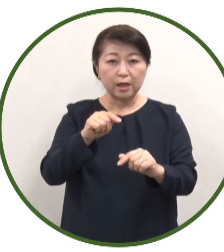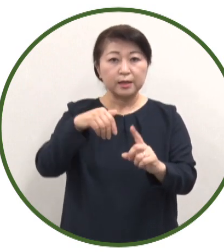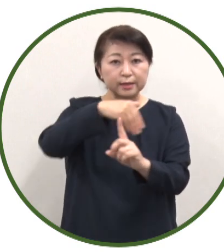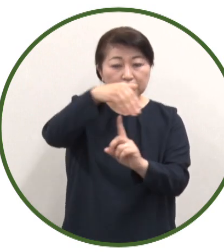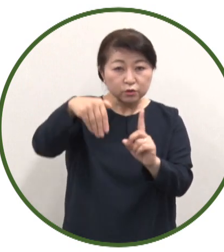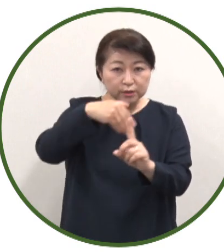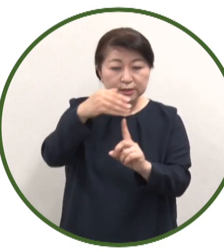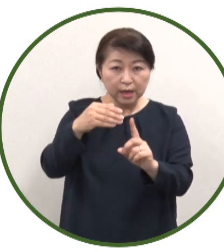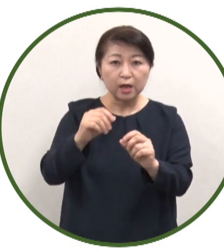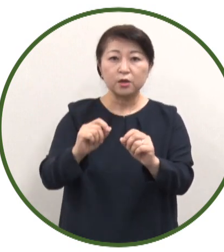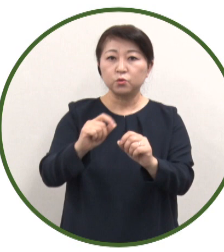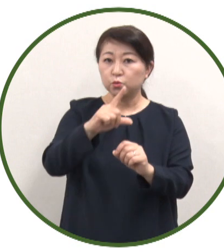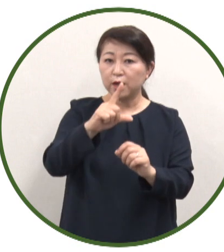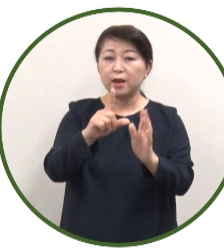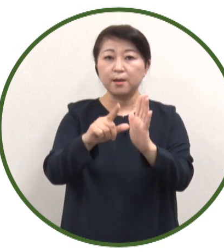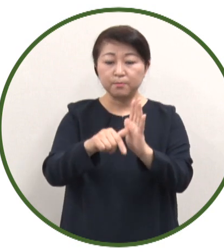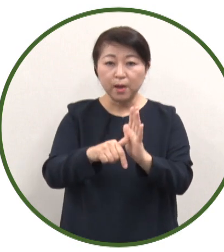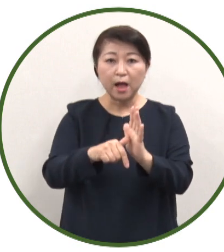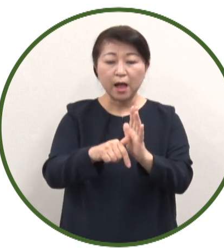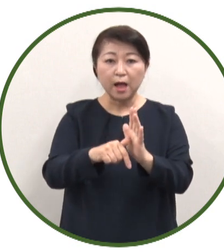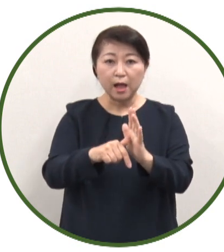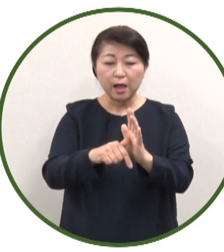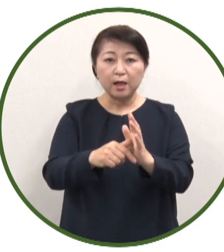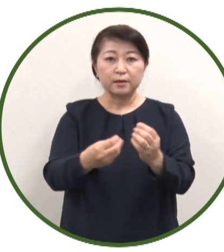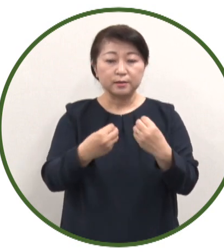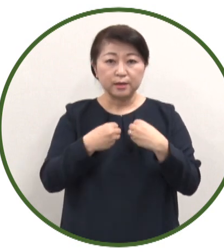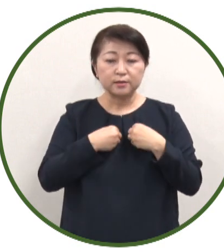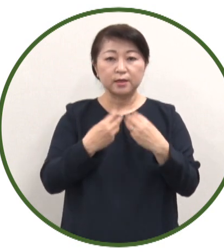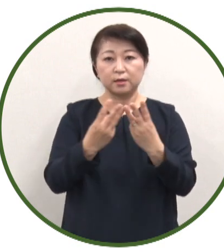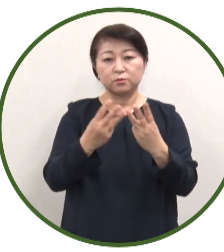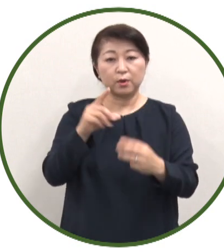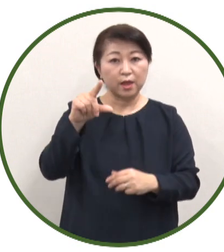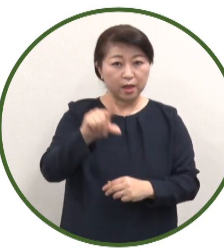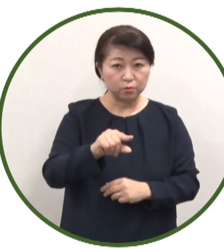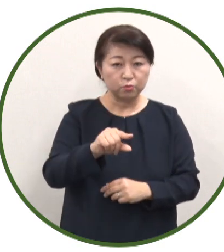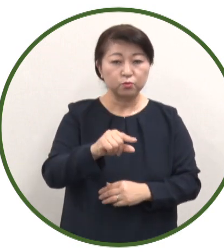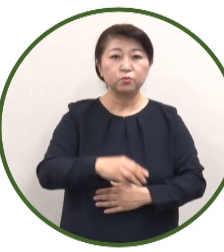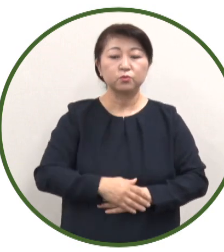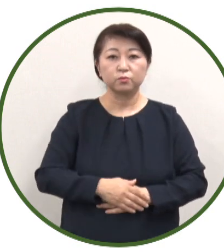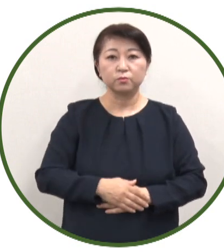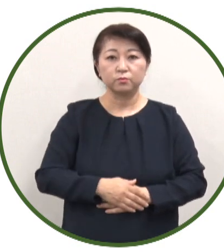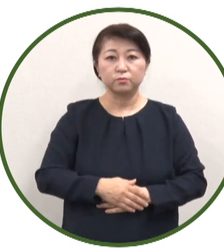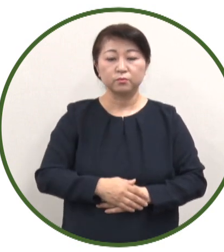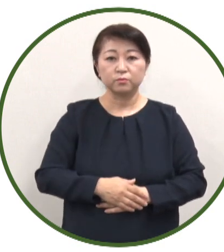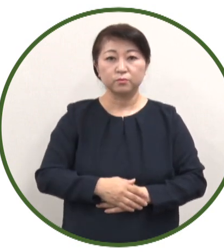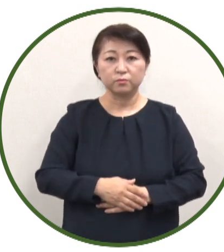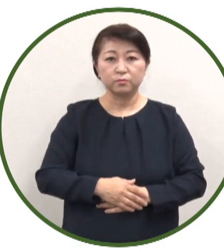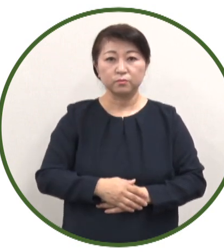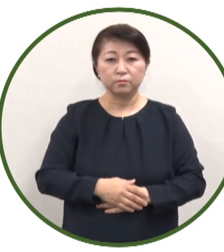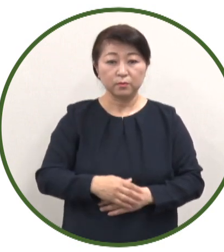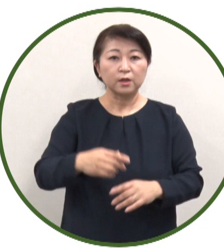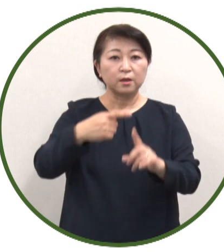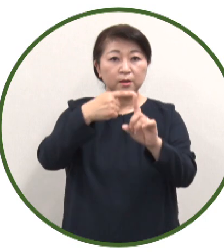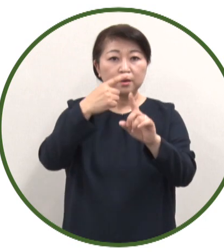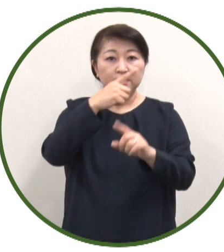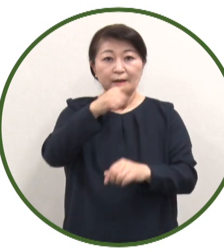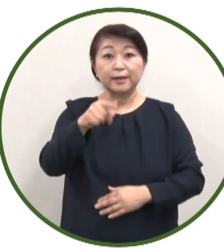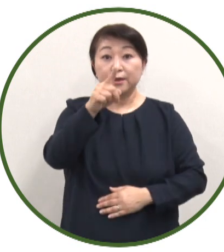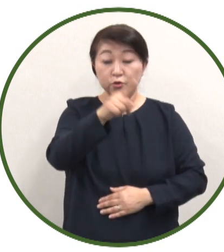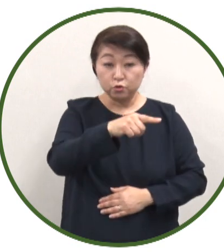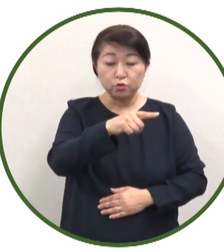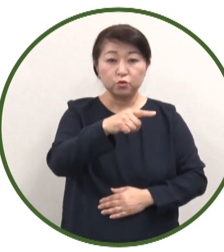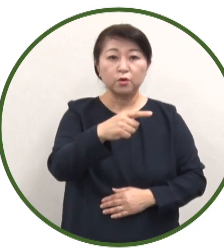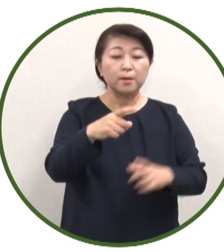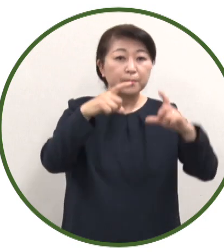隔離率が上がればですね、伸びが小さくなると。で、感染率というのはマスク、手洗いといった